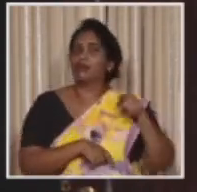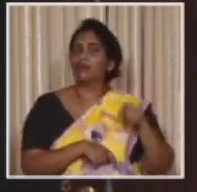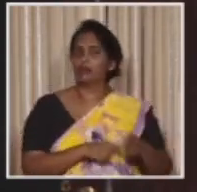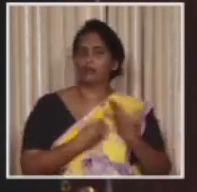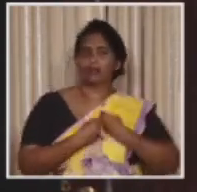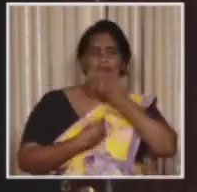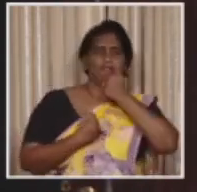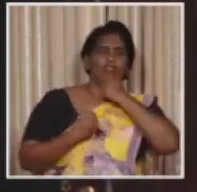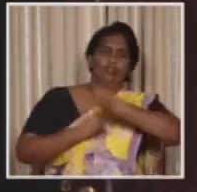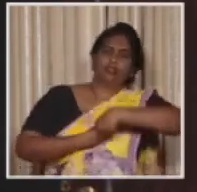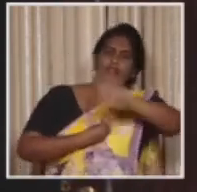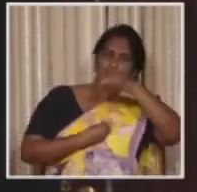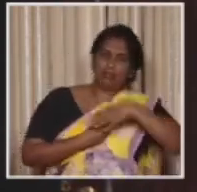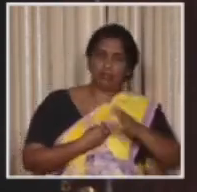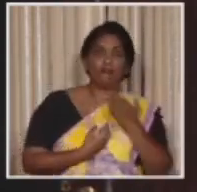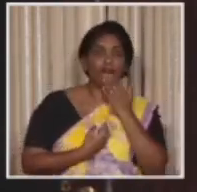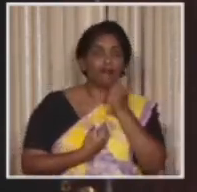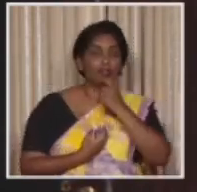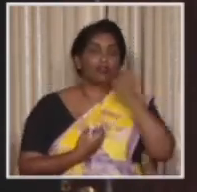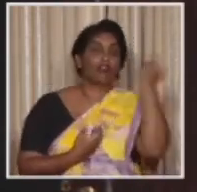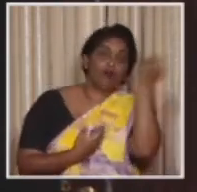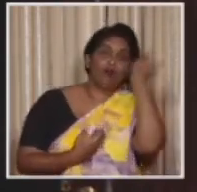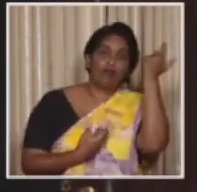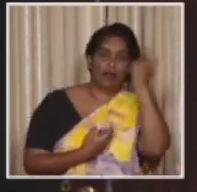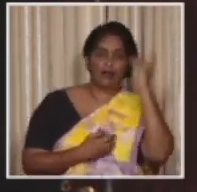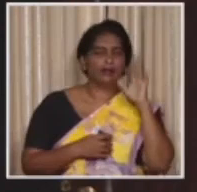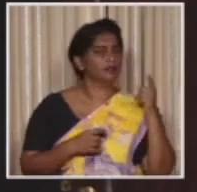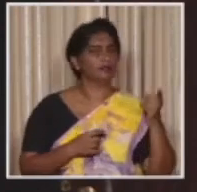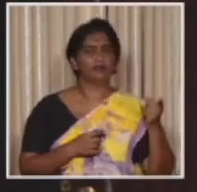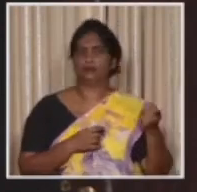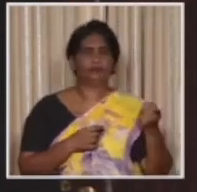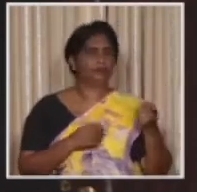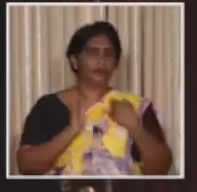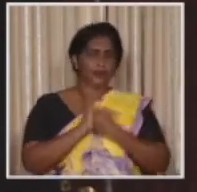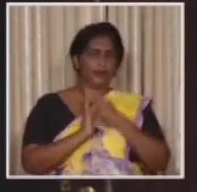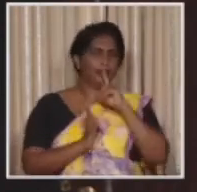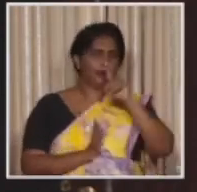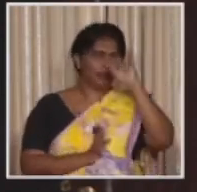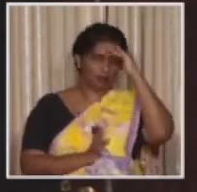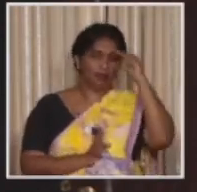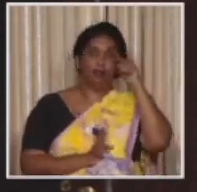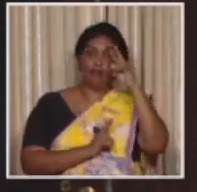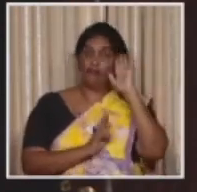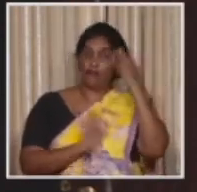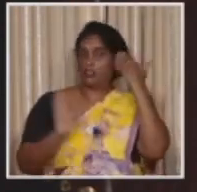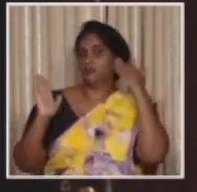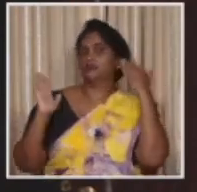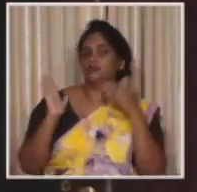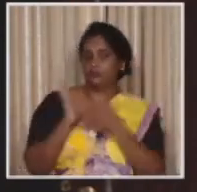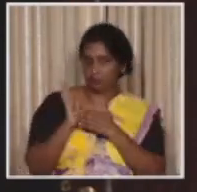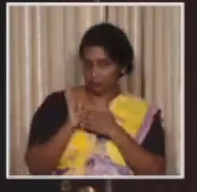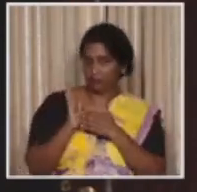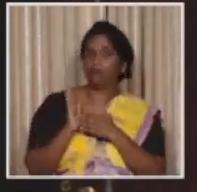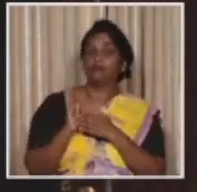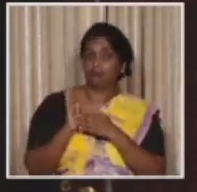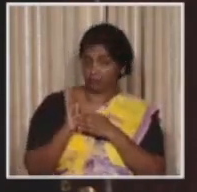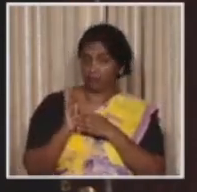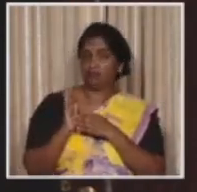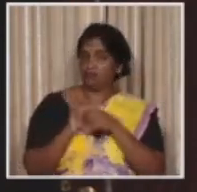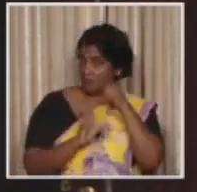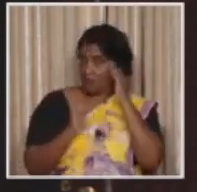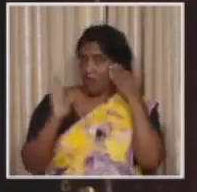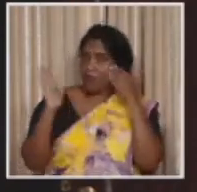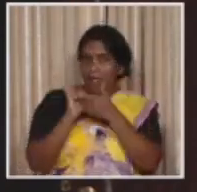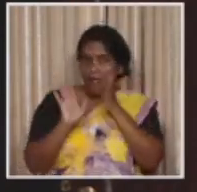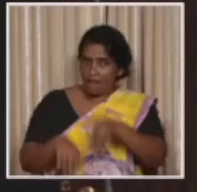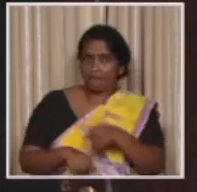මුදා හැරලා දාලිවර වෙලා ජලය හොයන්න යනවා. ඒ නිසා ගරු කතානායකතුමනි ඔබතුමාගේ විශේෂ අවධානය යොමු කරන්න යොමු වෙලා තිබෙනවද